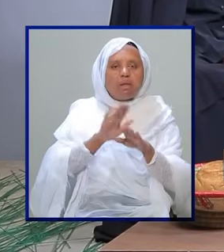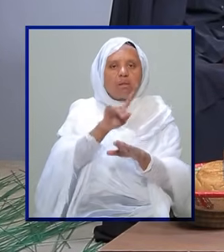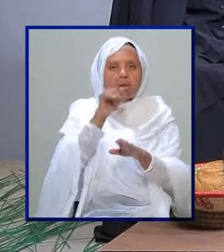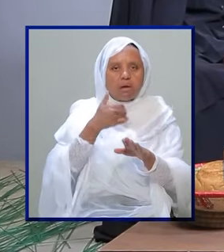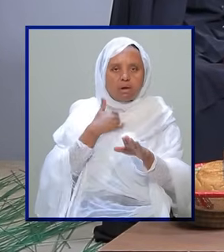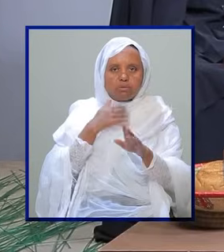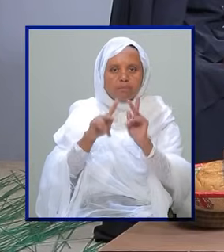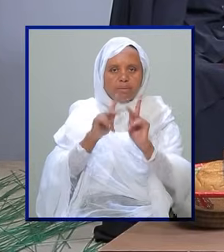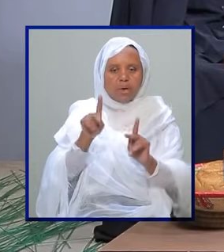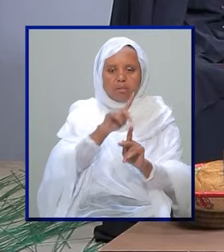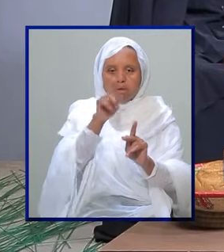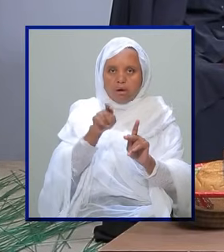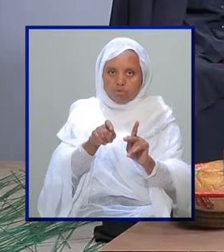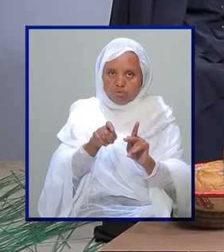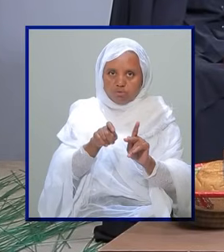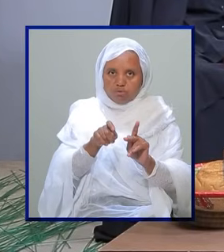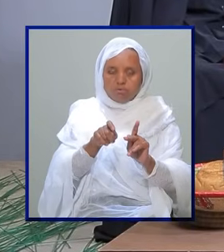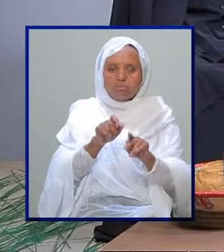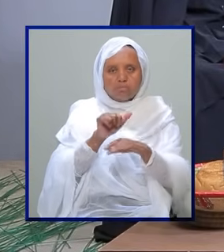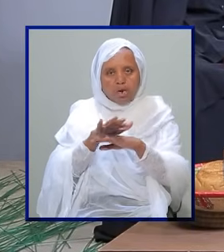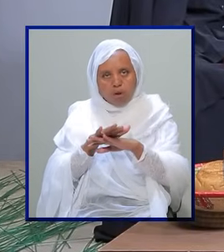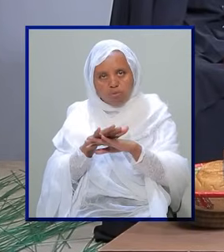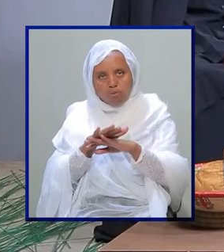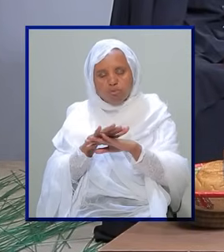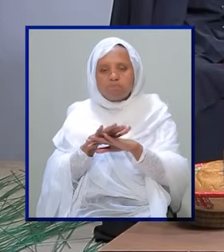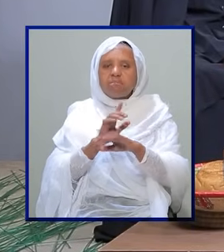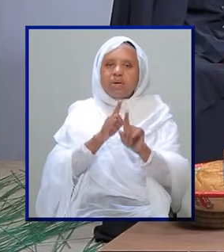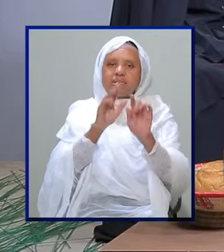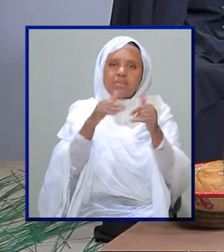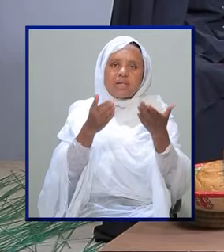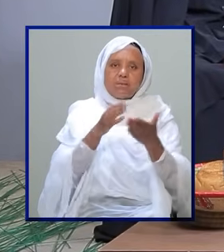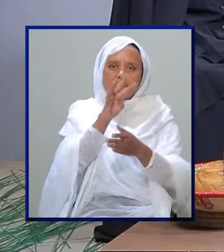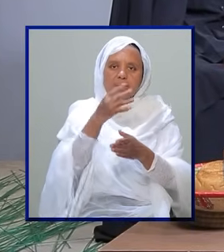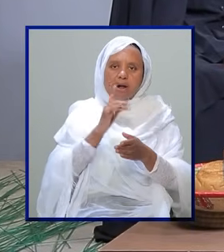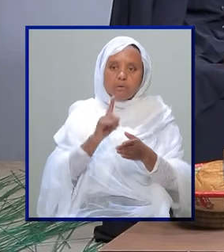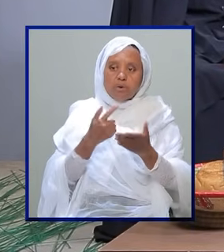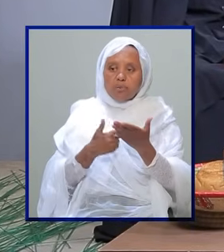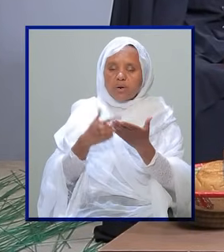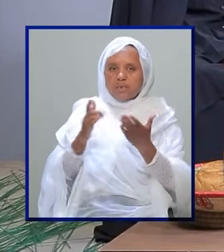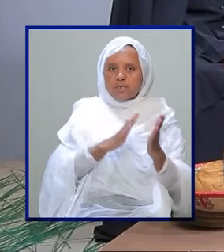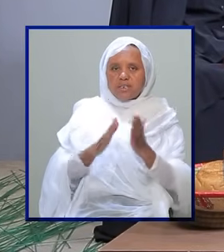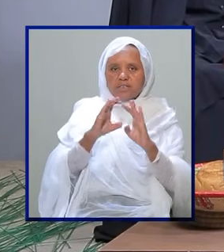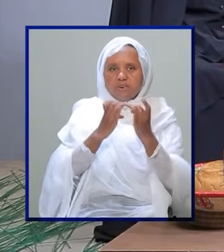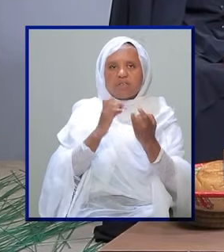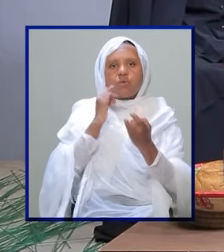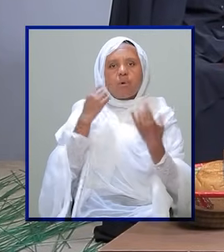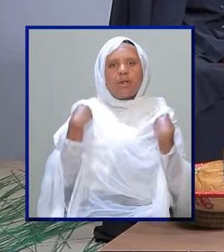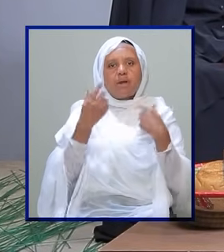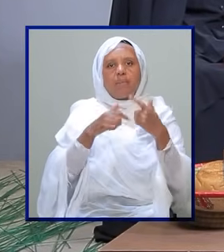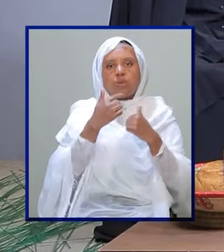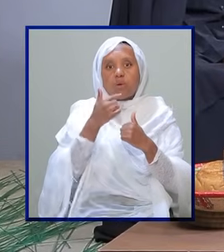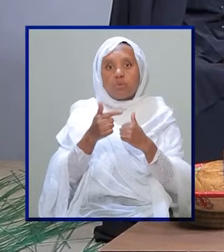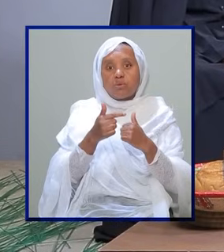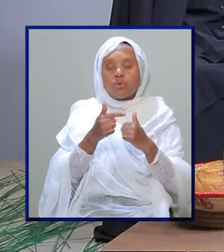ያላቸው ምእመናን ጥያቄዎቻቸውን የላኩ ምላሽ የምናሰጥበት መርሃ ግብራችን ነው። ወደዚህ የዝግጅት ክፍላችን እንኳን ደህና መጡ